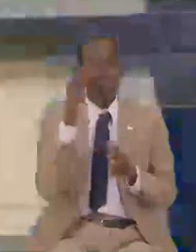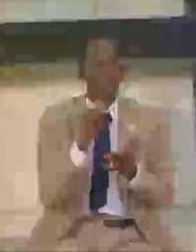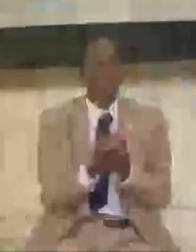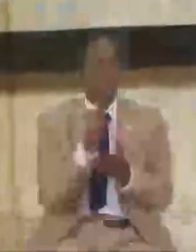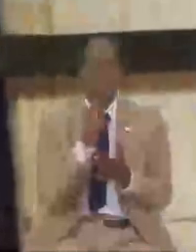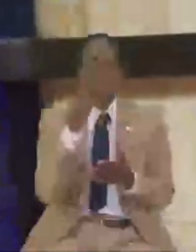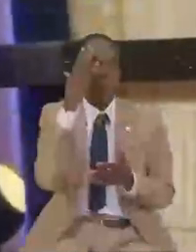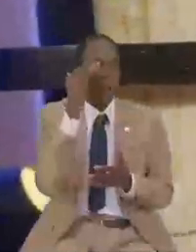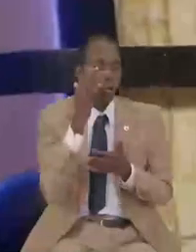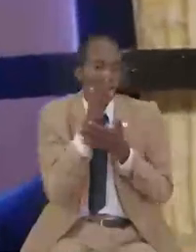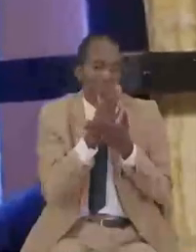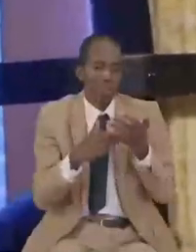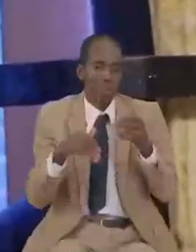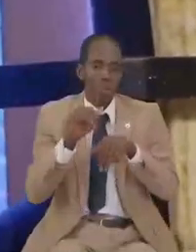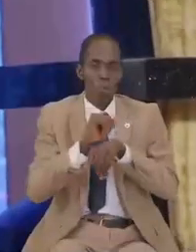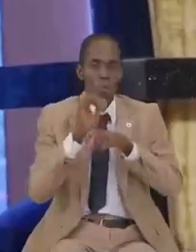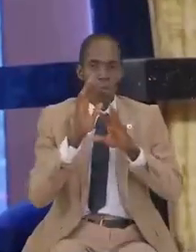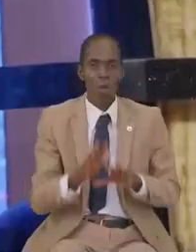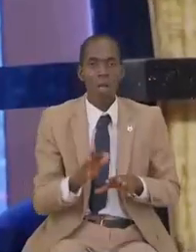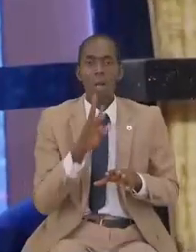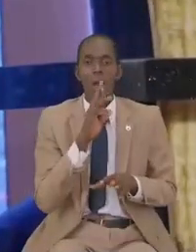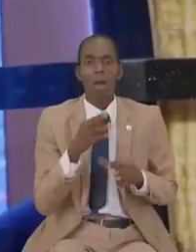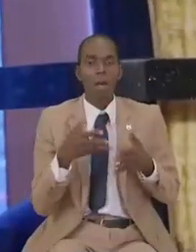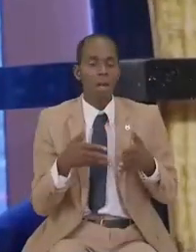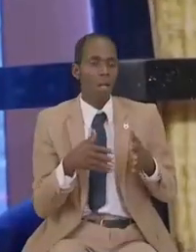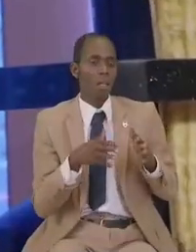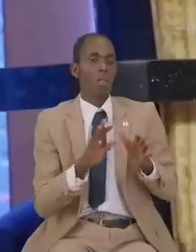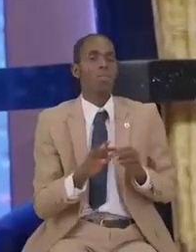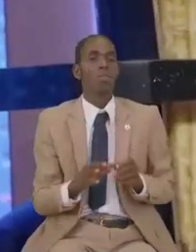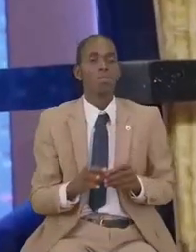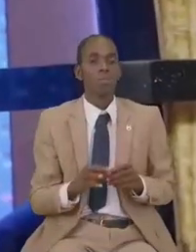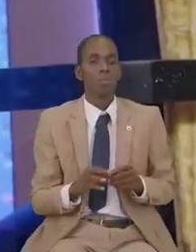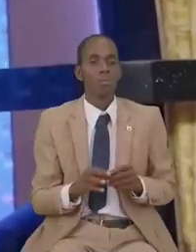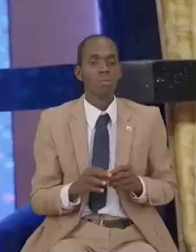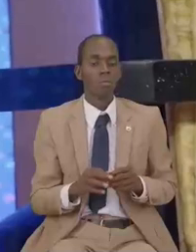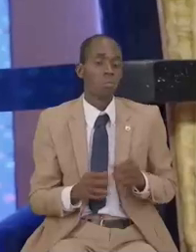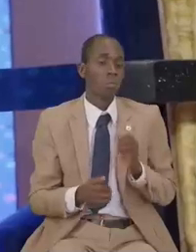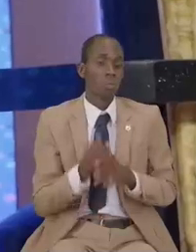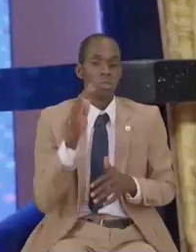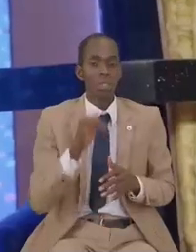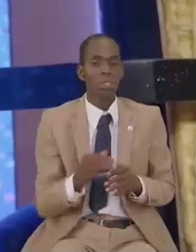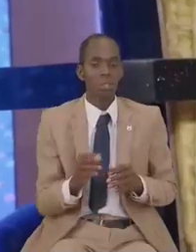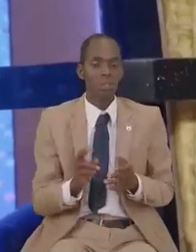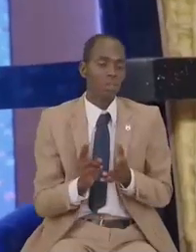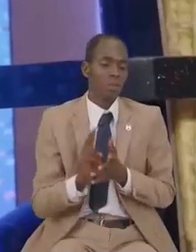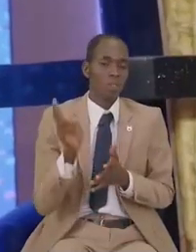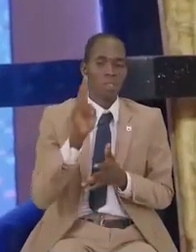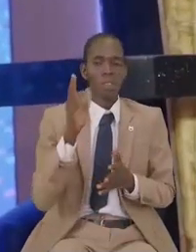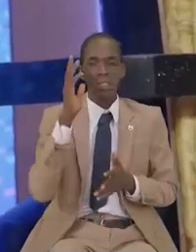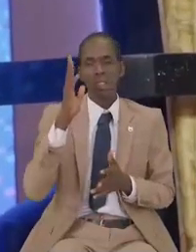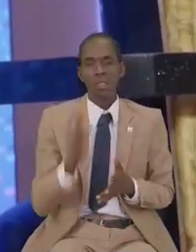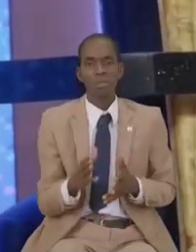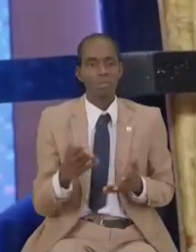an de 7 ans, tu prends un an pour te reposer. Mais voyez, mais il y a l'année sabbatique